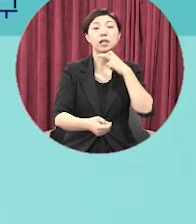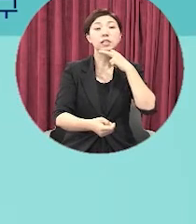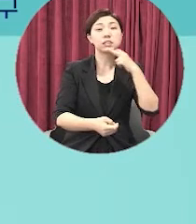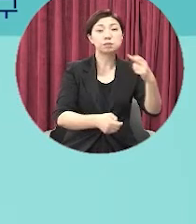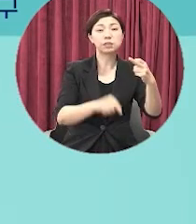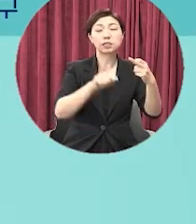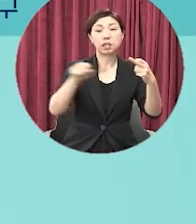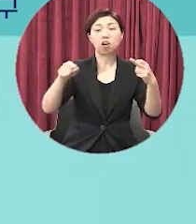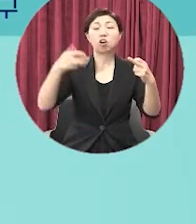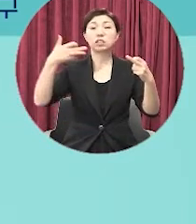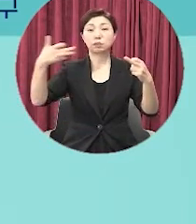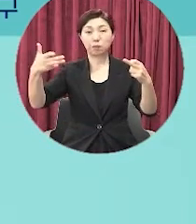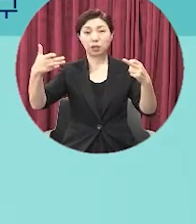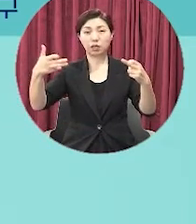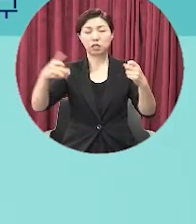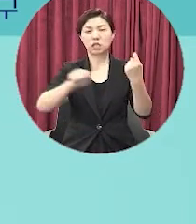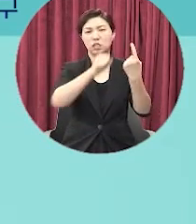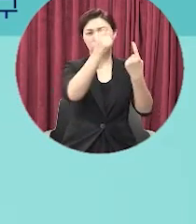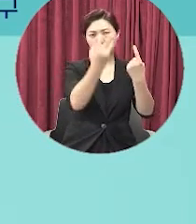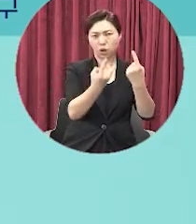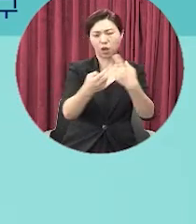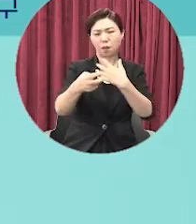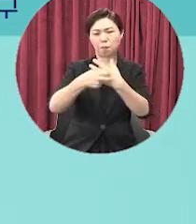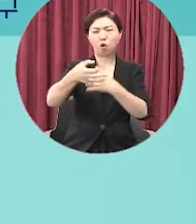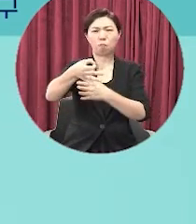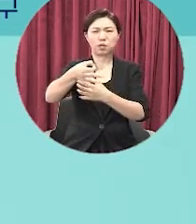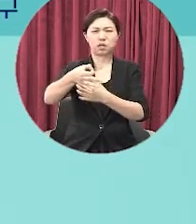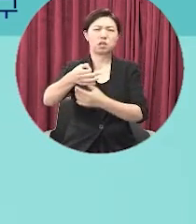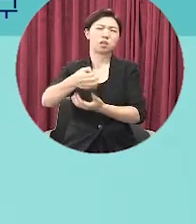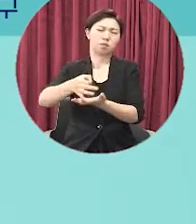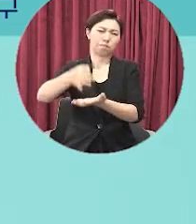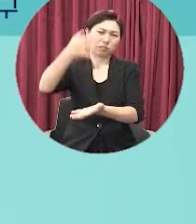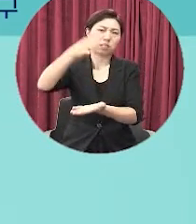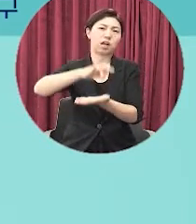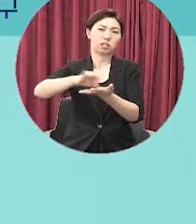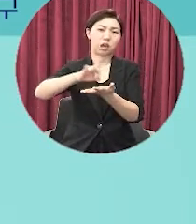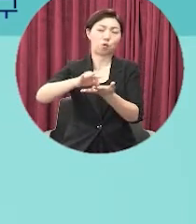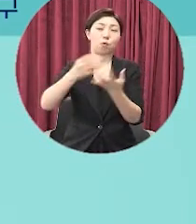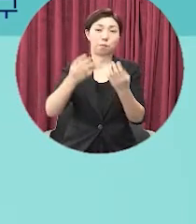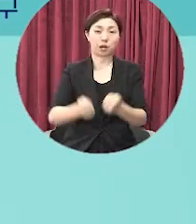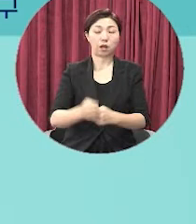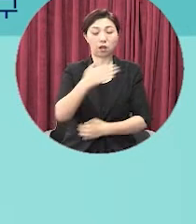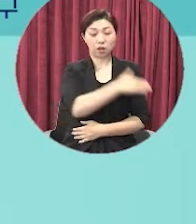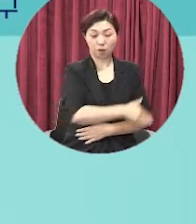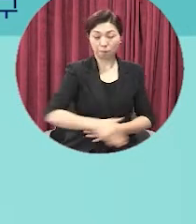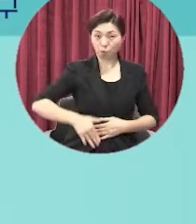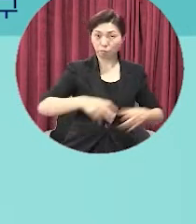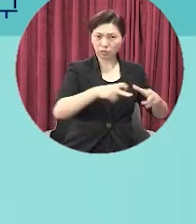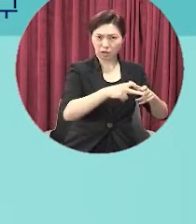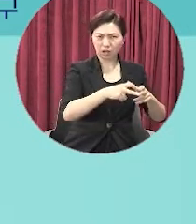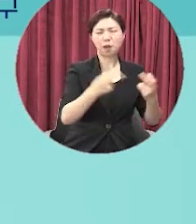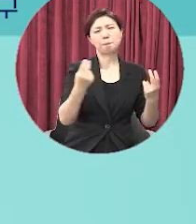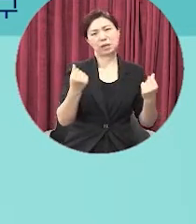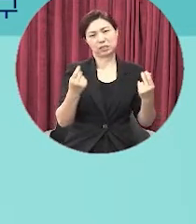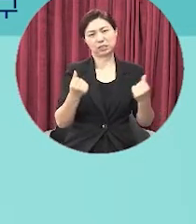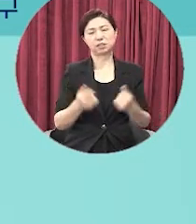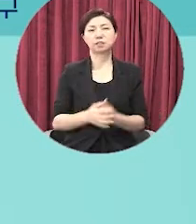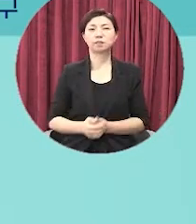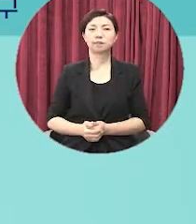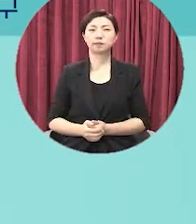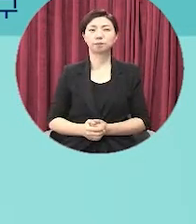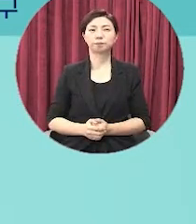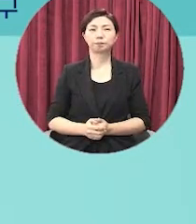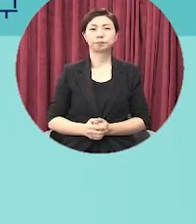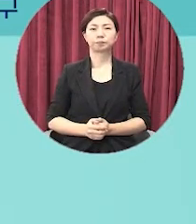구간에서는 1회 당 진료비가 높게 나오는 것을 확인할 수 있었습니다 이는 지체 장류와 비슷한 양상으로 관찰되었습니다